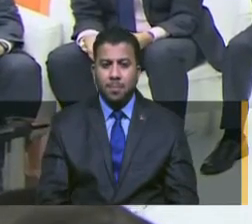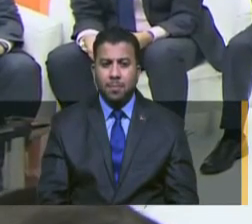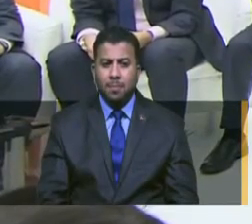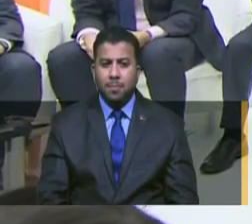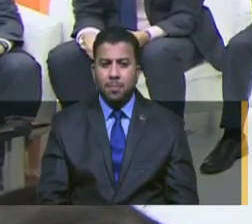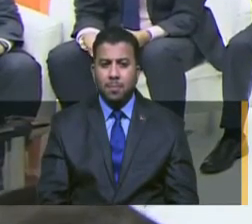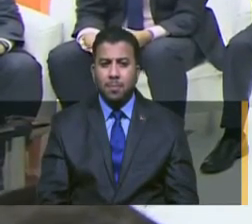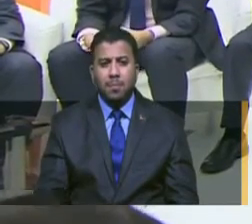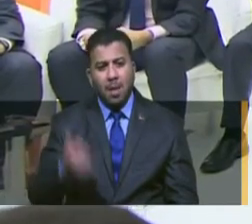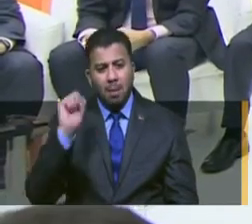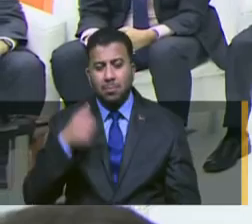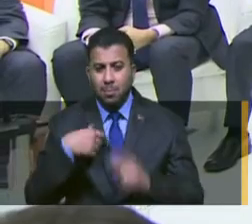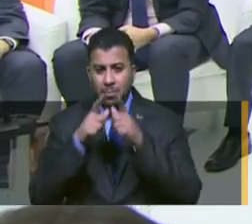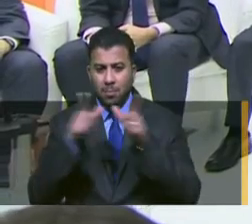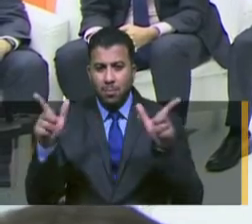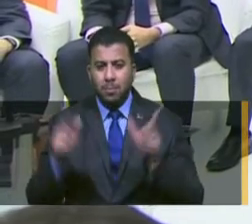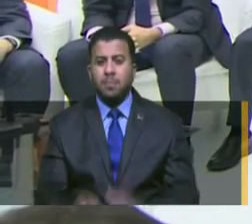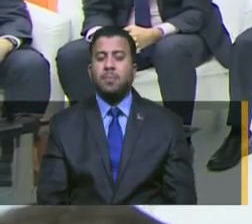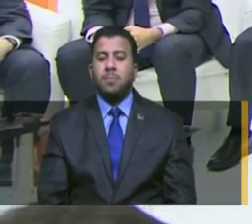عنه أمس، وهو من